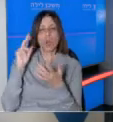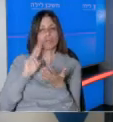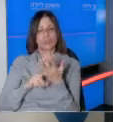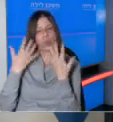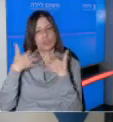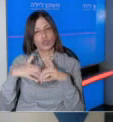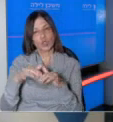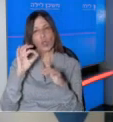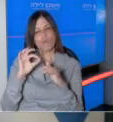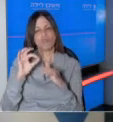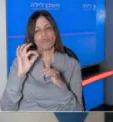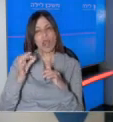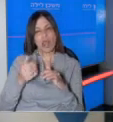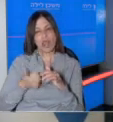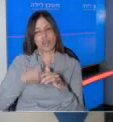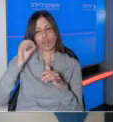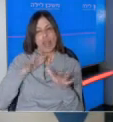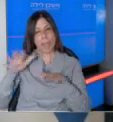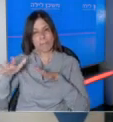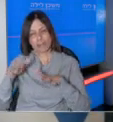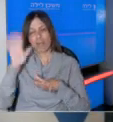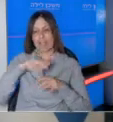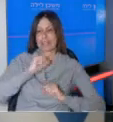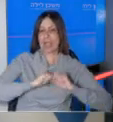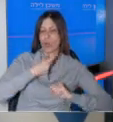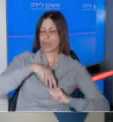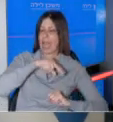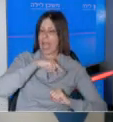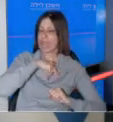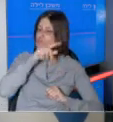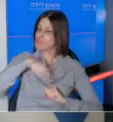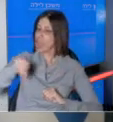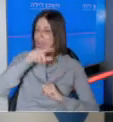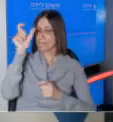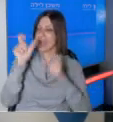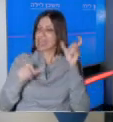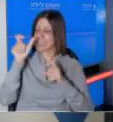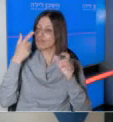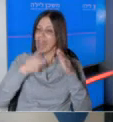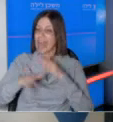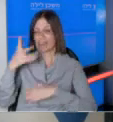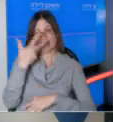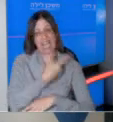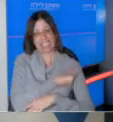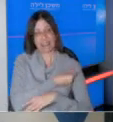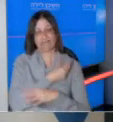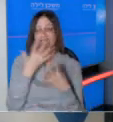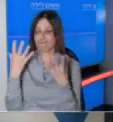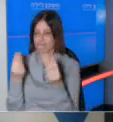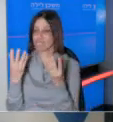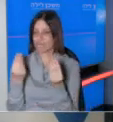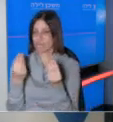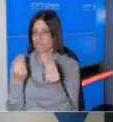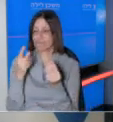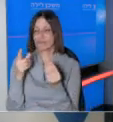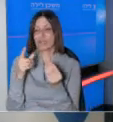והדוק של הממשלה, יחד עם התנהגות אחראית שלכם האזרחים שהלכתם והתחסנתם בהמוניכם.